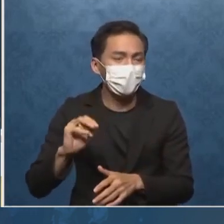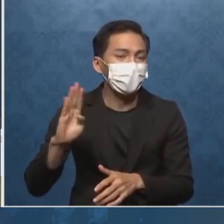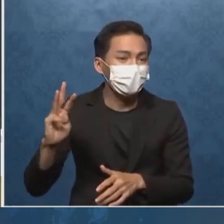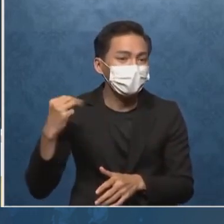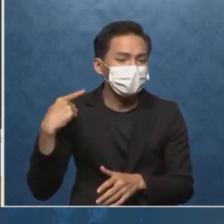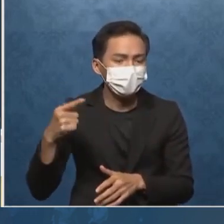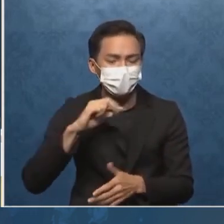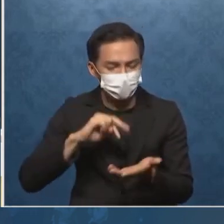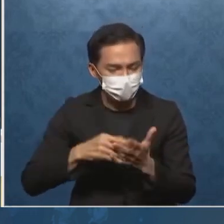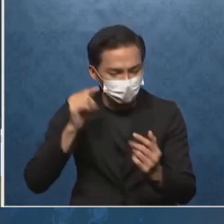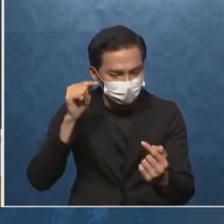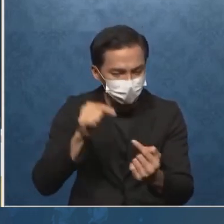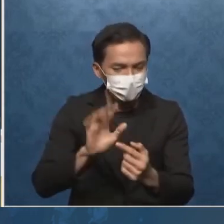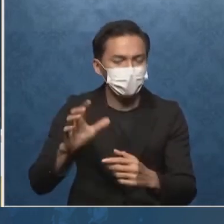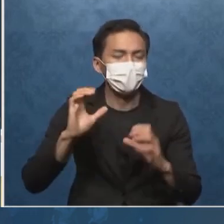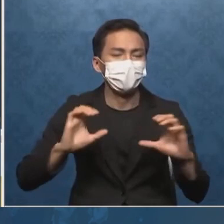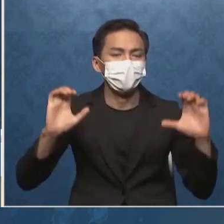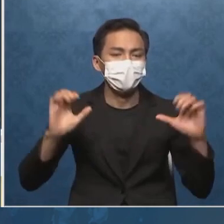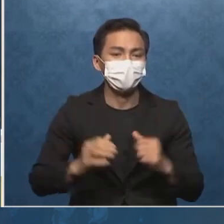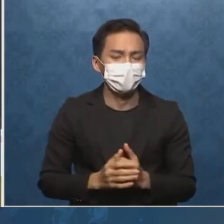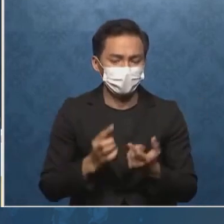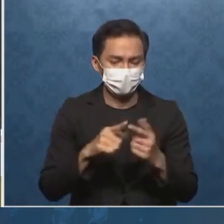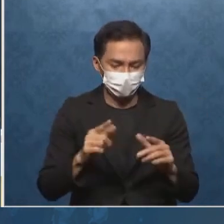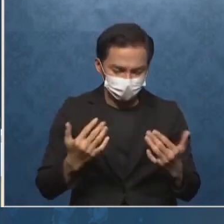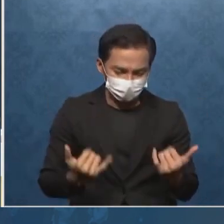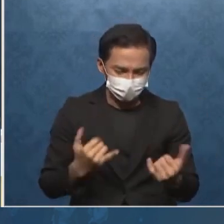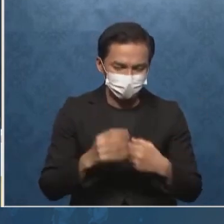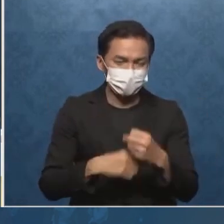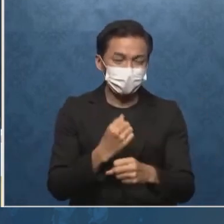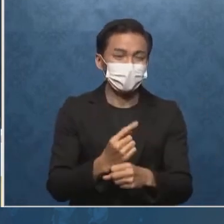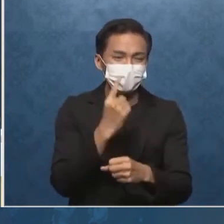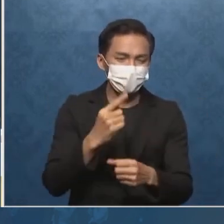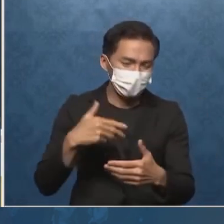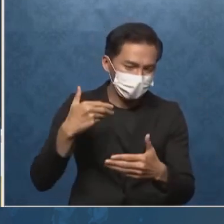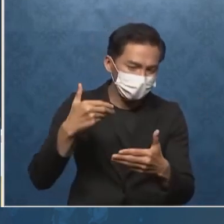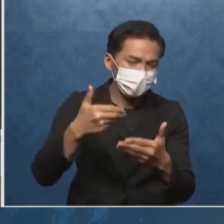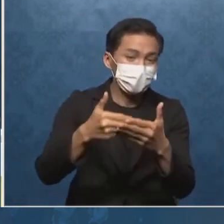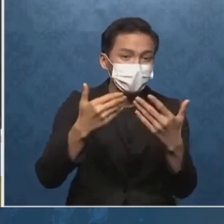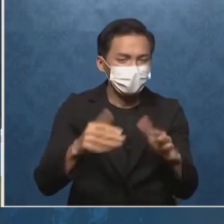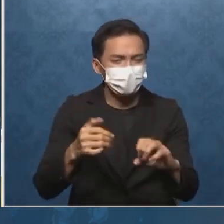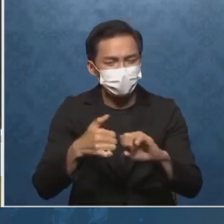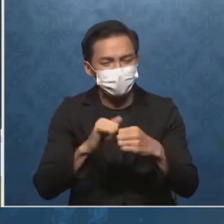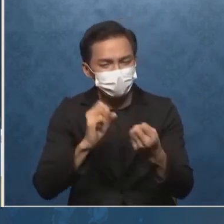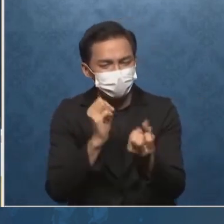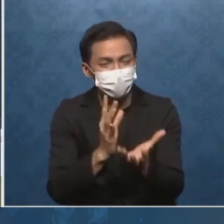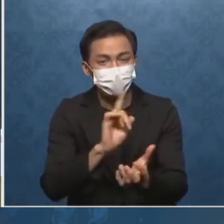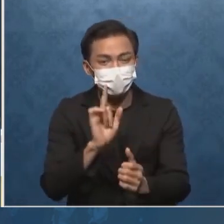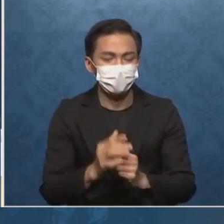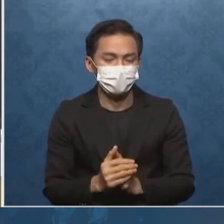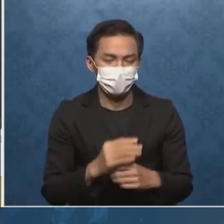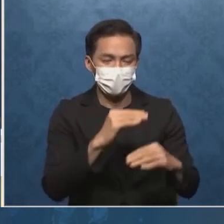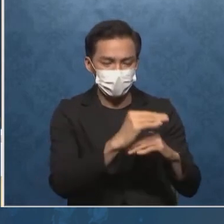นี่คือเป้าหมายครับแต่สิ่งที่เกิดขึ้นครับต้องมานาน 1ปีที่ผ่านมาเกิดอะไรขึ้นทำให้